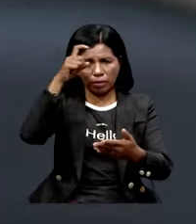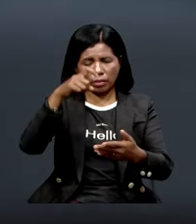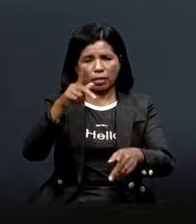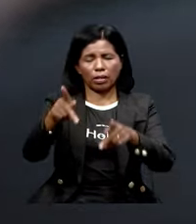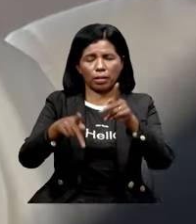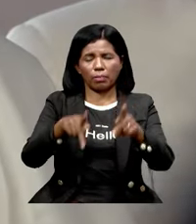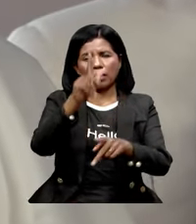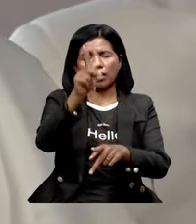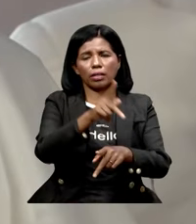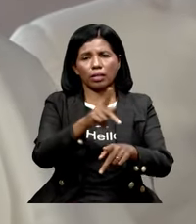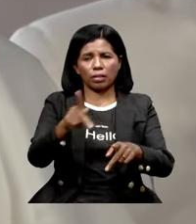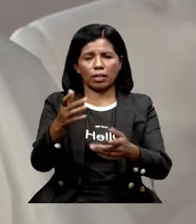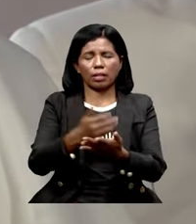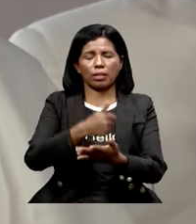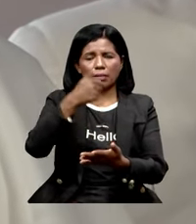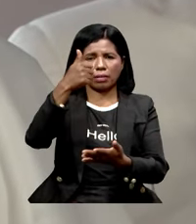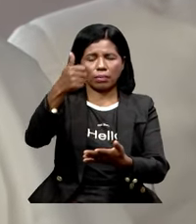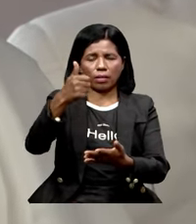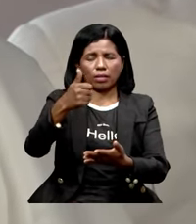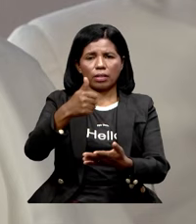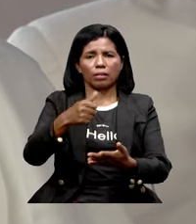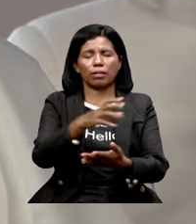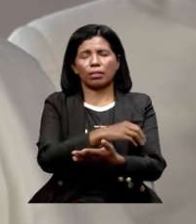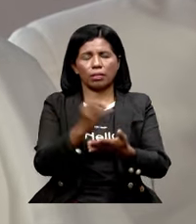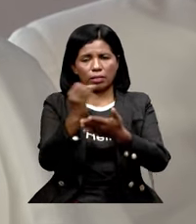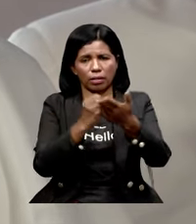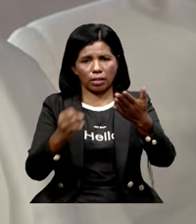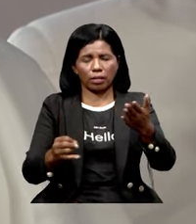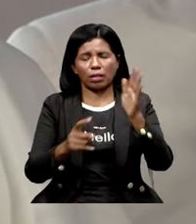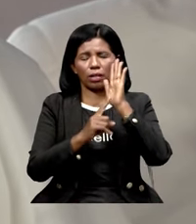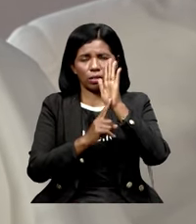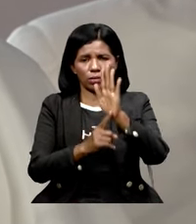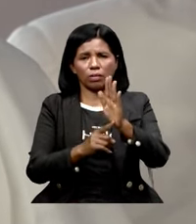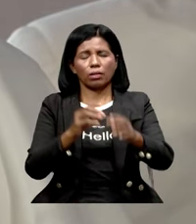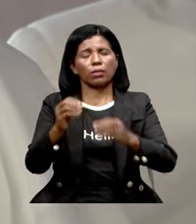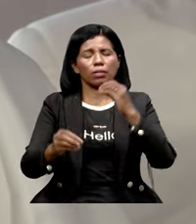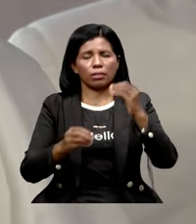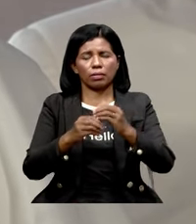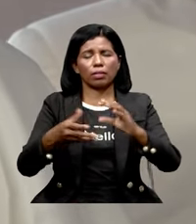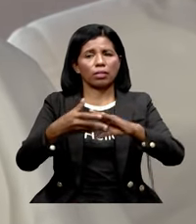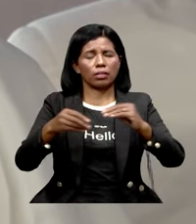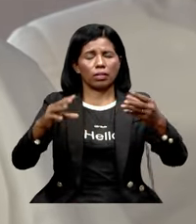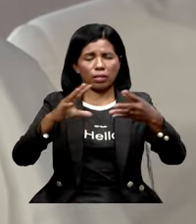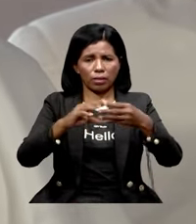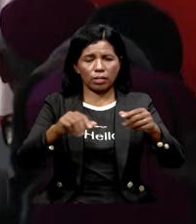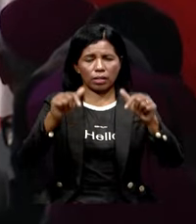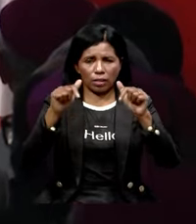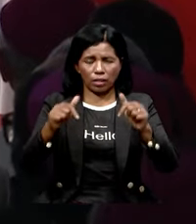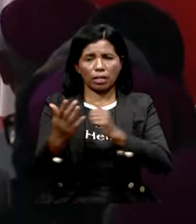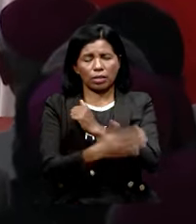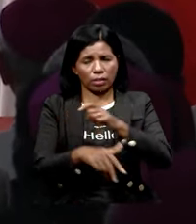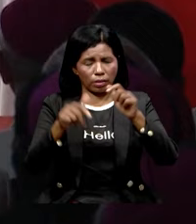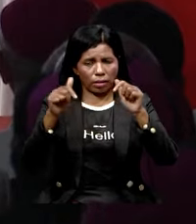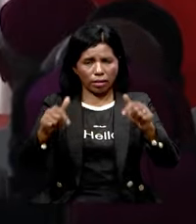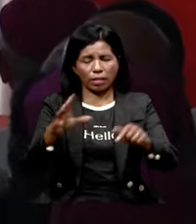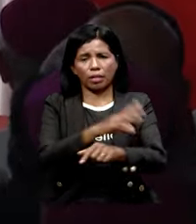Kristen yang memenangkan sayembara desain ini membuktikan bahwa dalam sejarah bangsa ini dan dalam